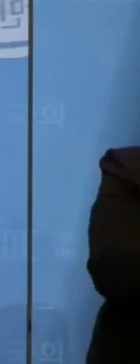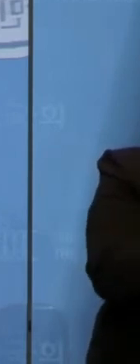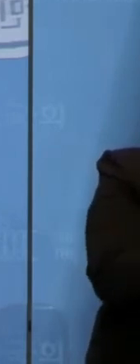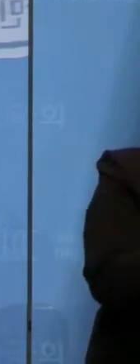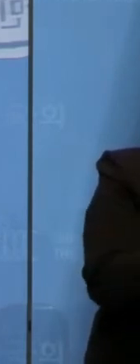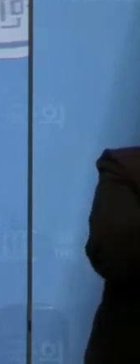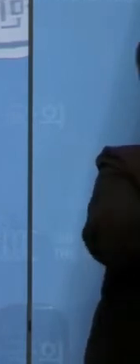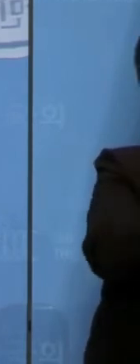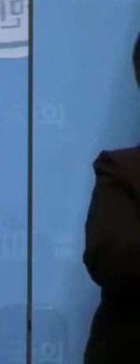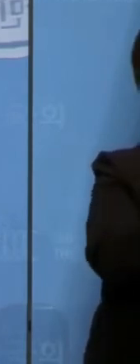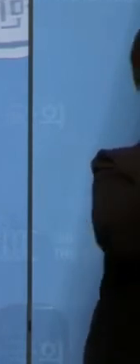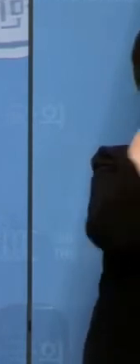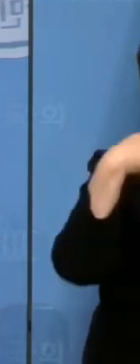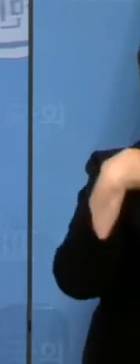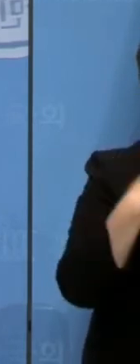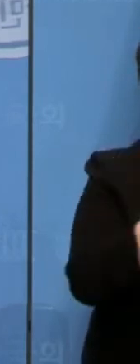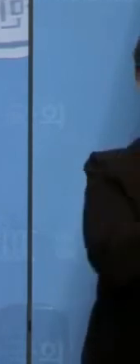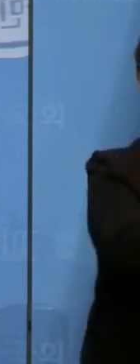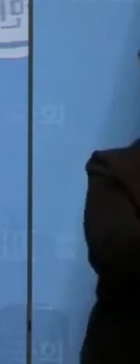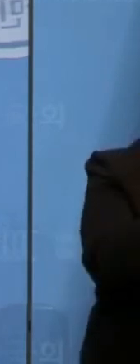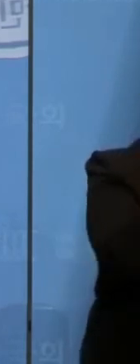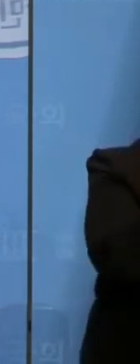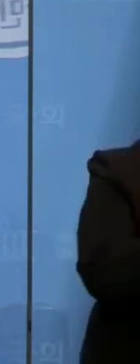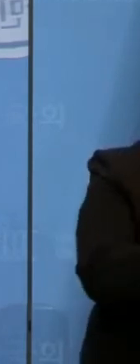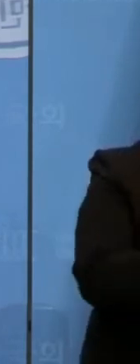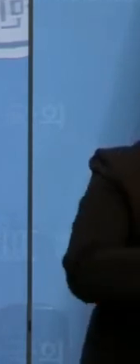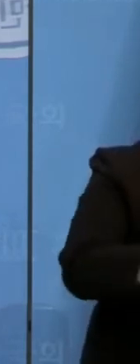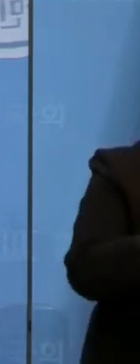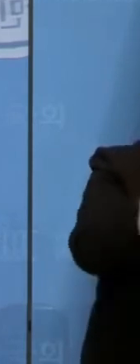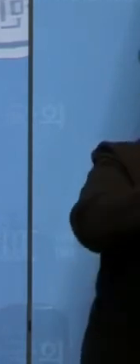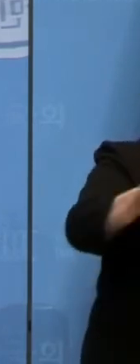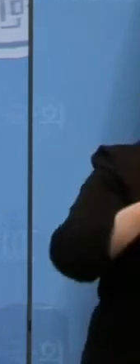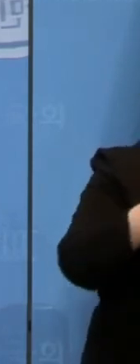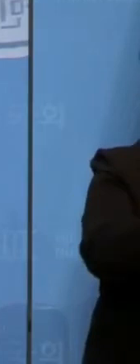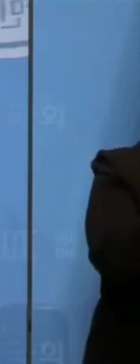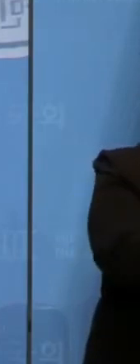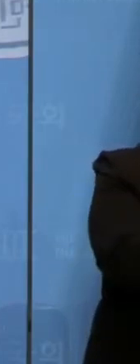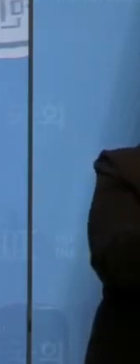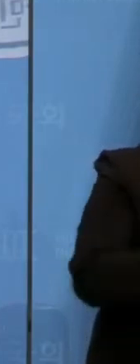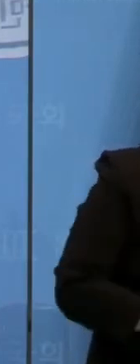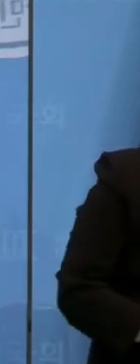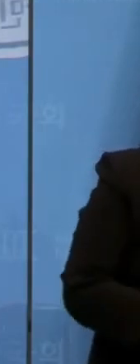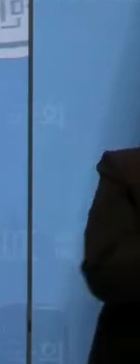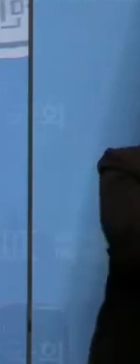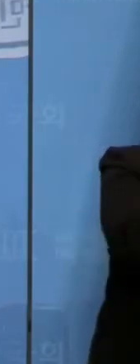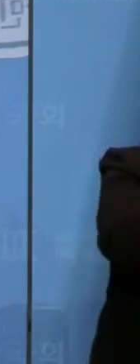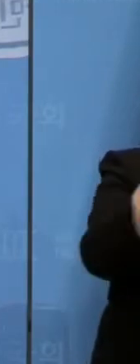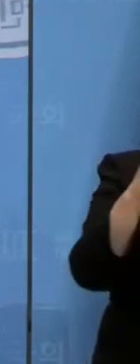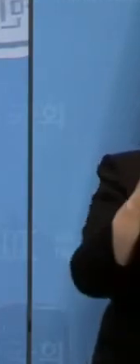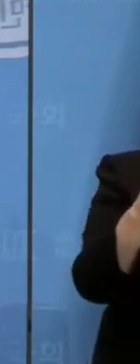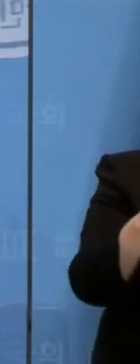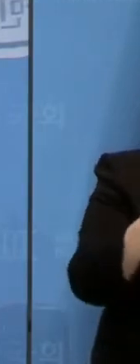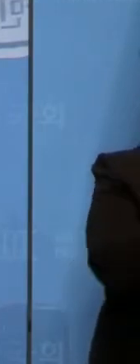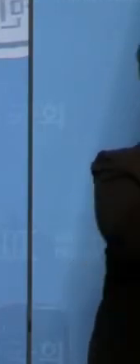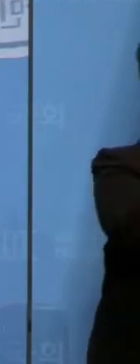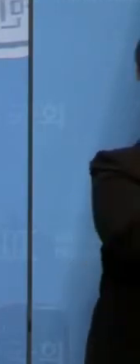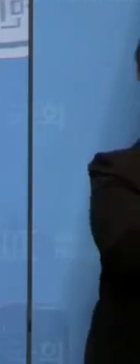국회는 포스코에 배당 수익 결제 중단을 권고해야 합니다. OECD 다국적 기업 가이드라인과